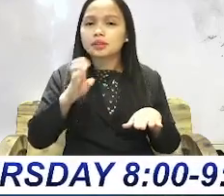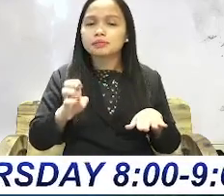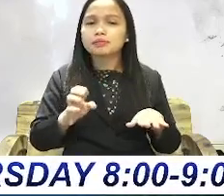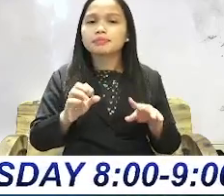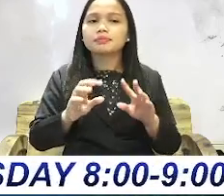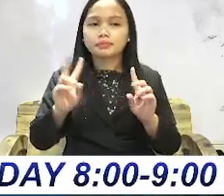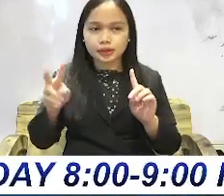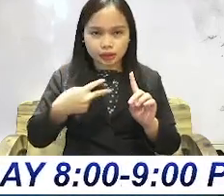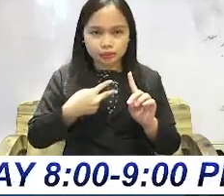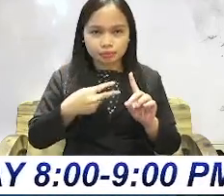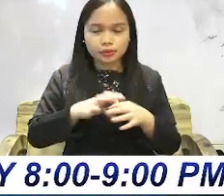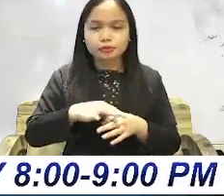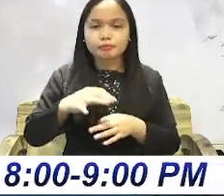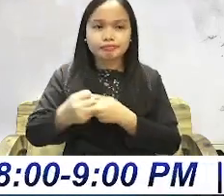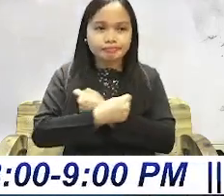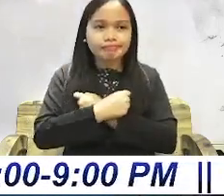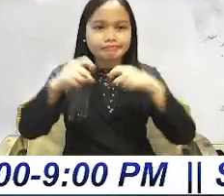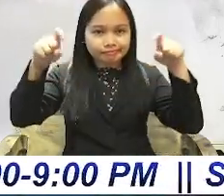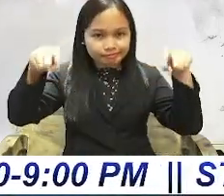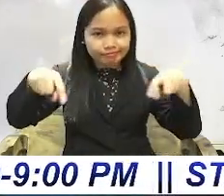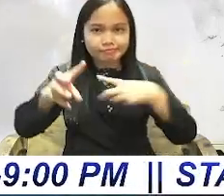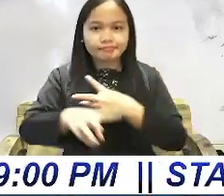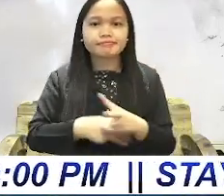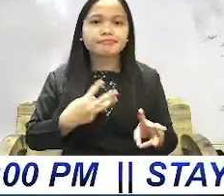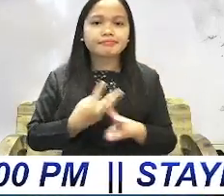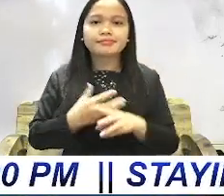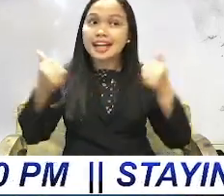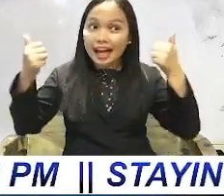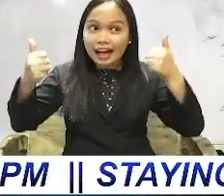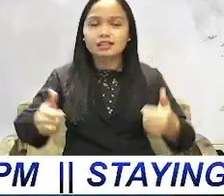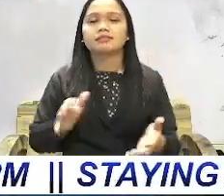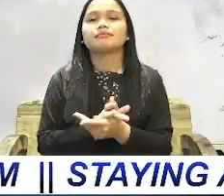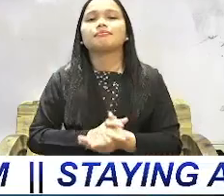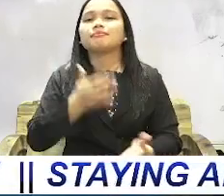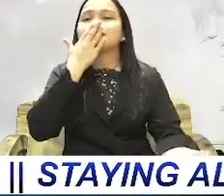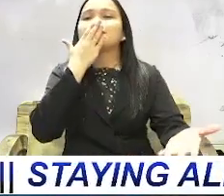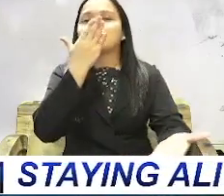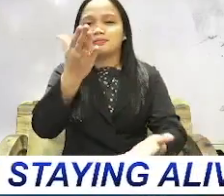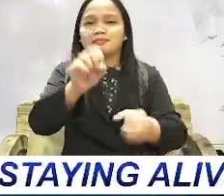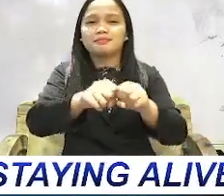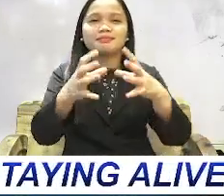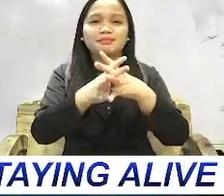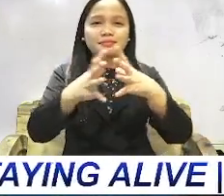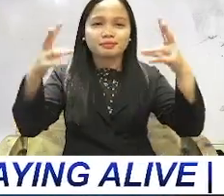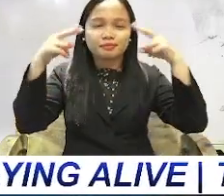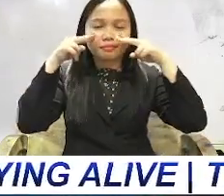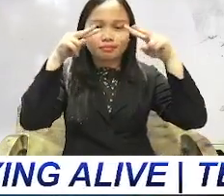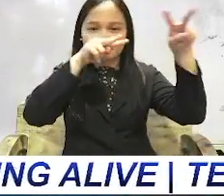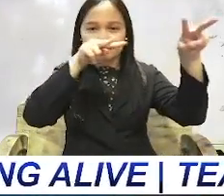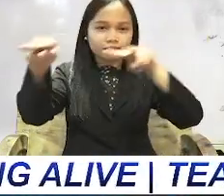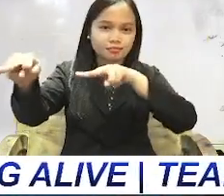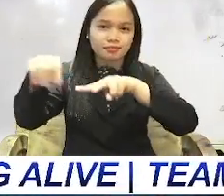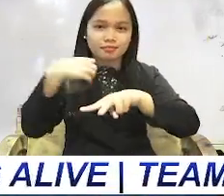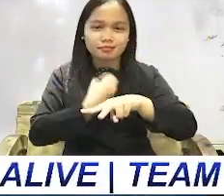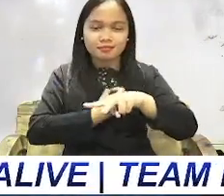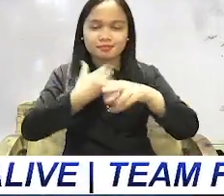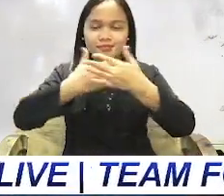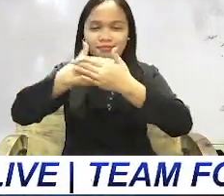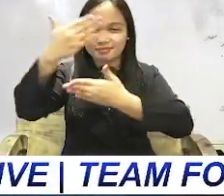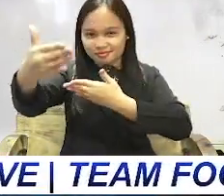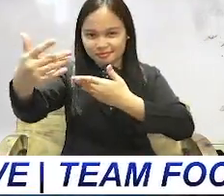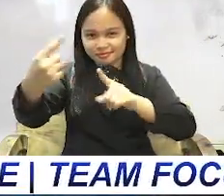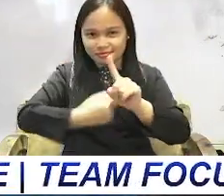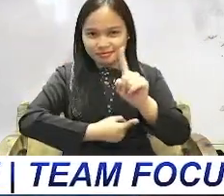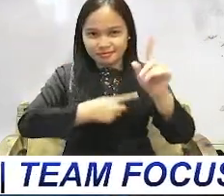victim of love of this world. Alright, muli maraming salamat sa inyong pagsubaybay. See you on the next new episodes